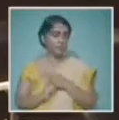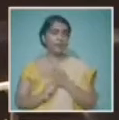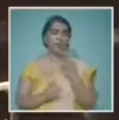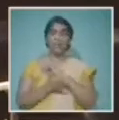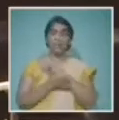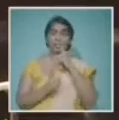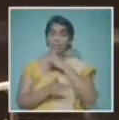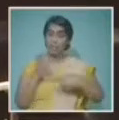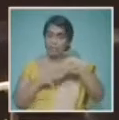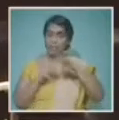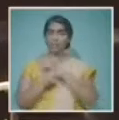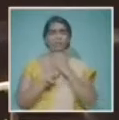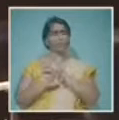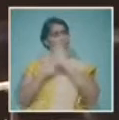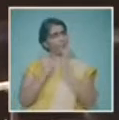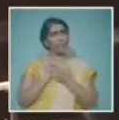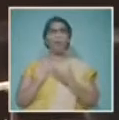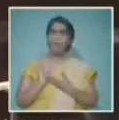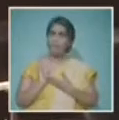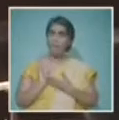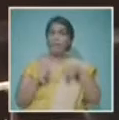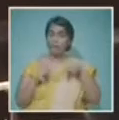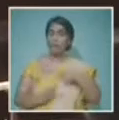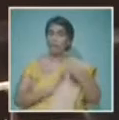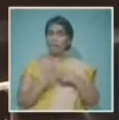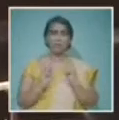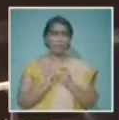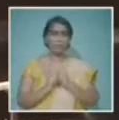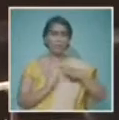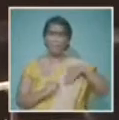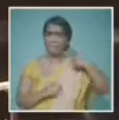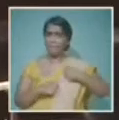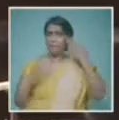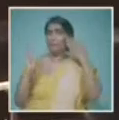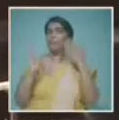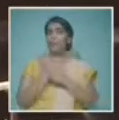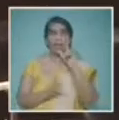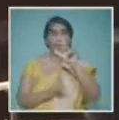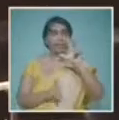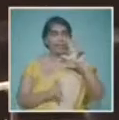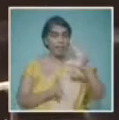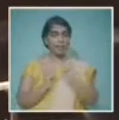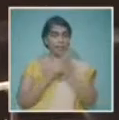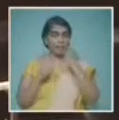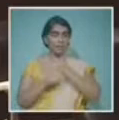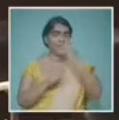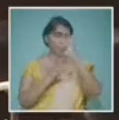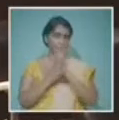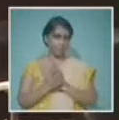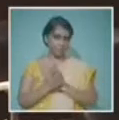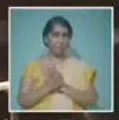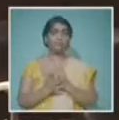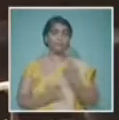දේශපාලන සංස්කෘතියන් තිබෙනවා, ඒ ඔක්කොම තිබෙන අතර අද අපේ රටේ අර්බුදයේ ප්‍රධාන සාධකයක් මේ 78 ඇති කරලා ද ආණ්ඩුක්‍රම ව්‍යවස්ථාව.